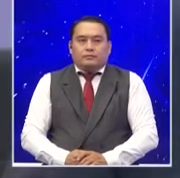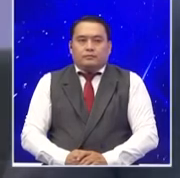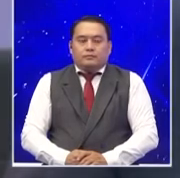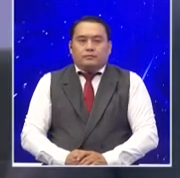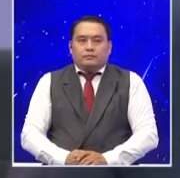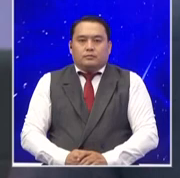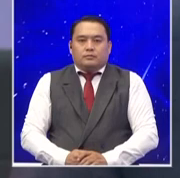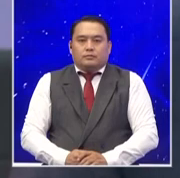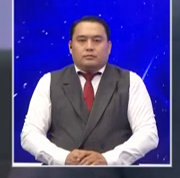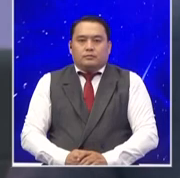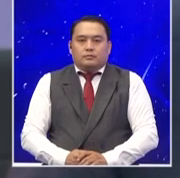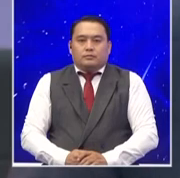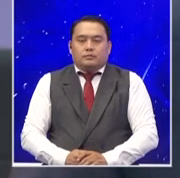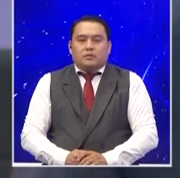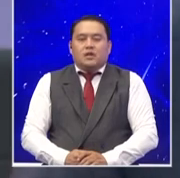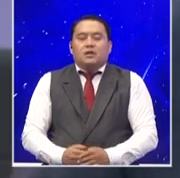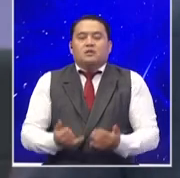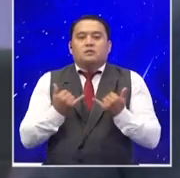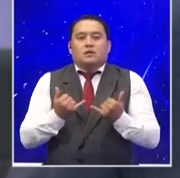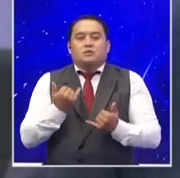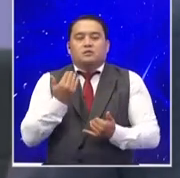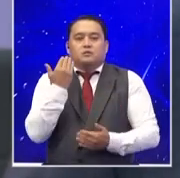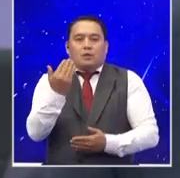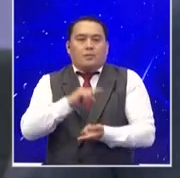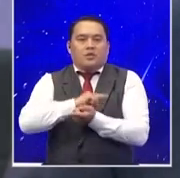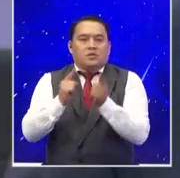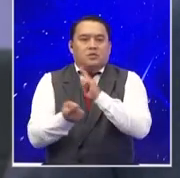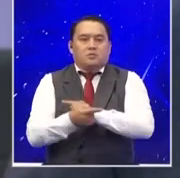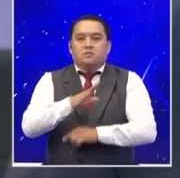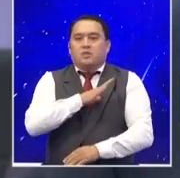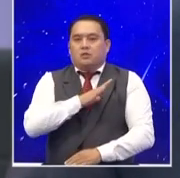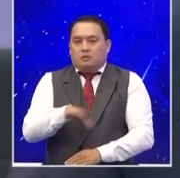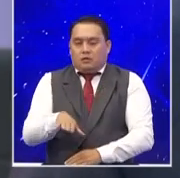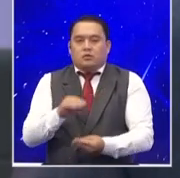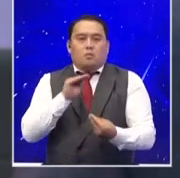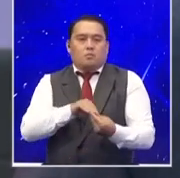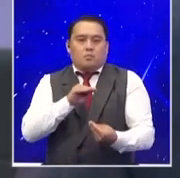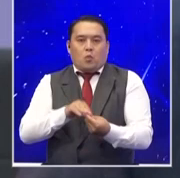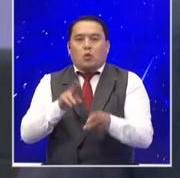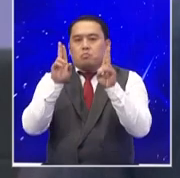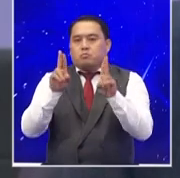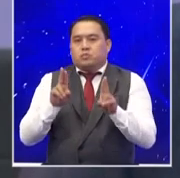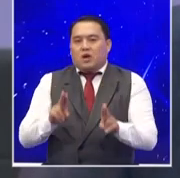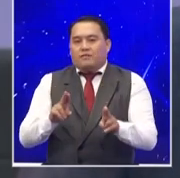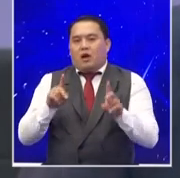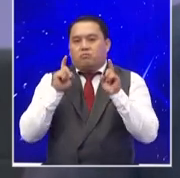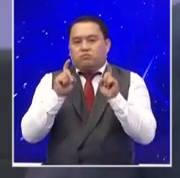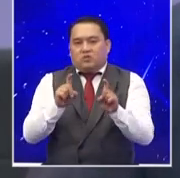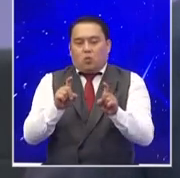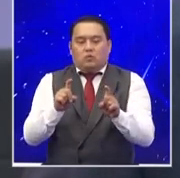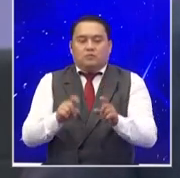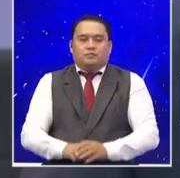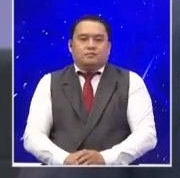Там, в частности, ничего не изменилось. В принципе, все те же правила прикрепления остались